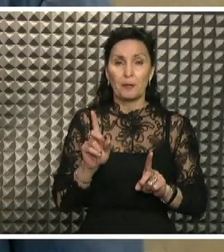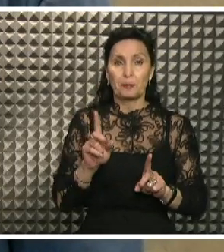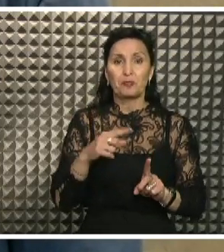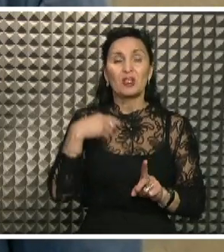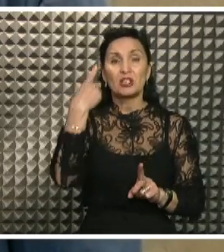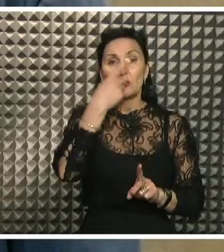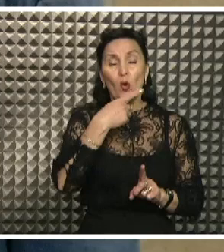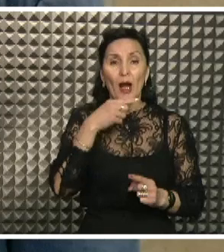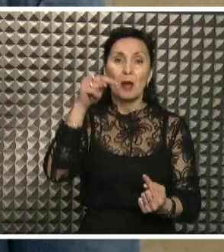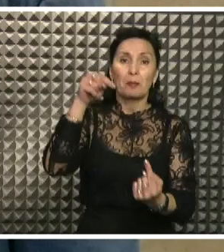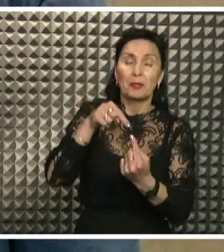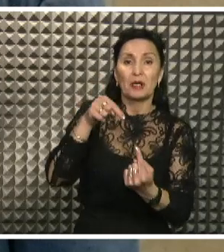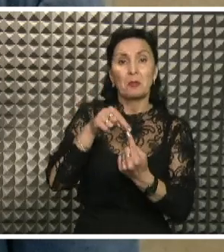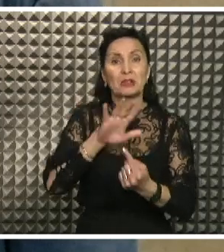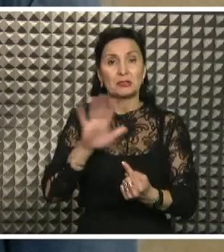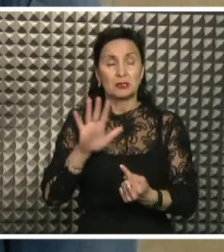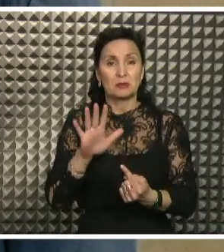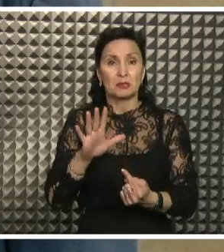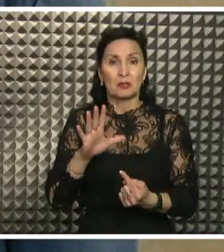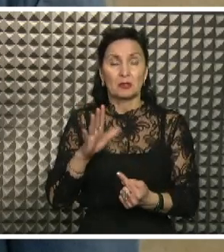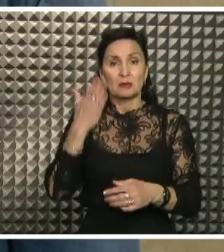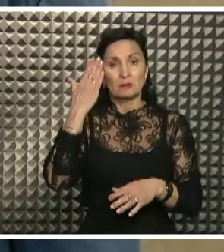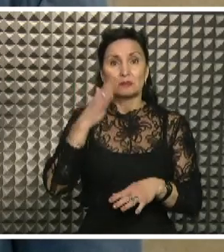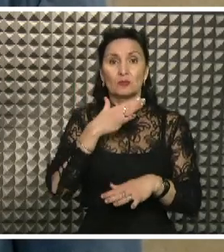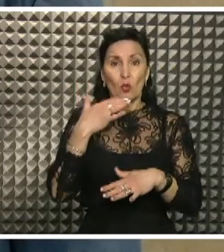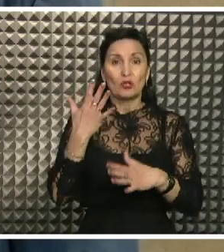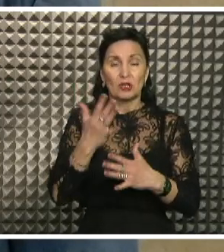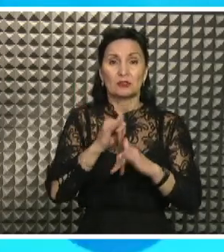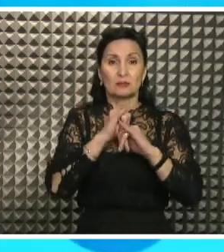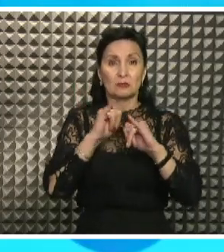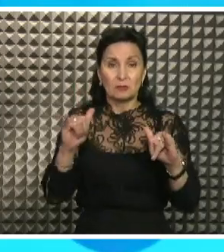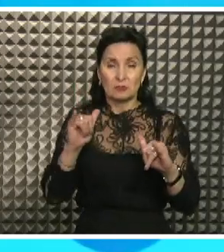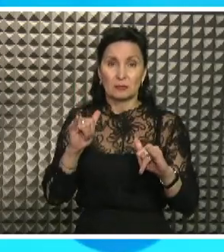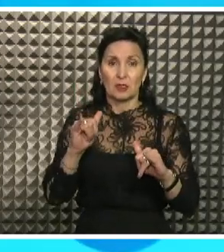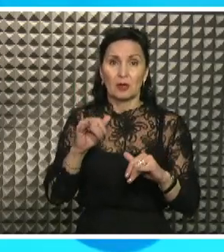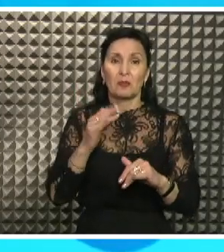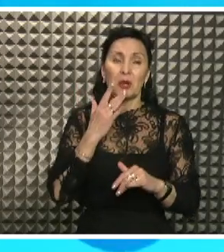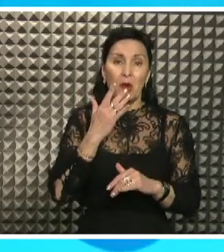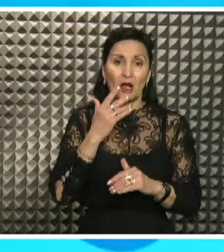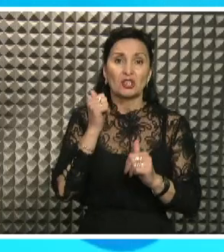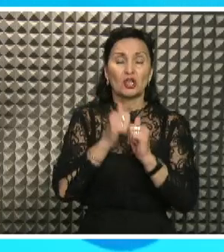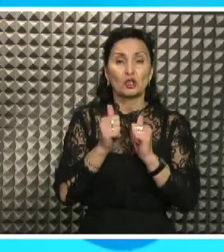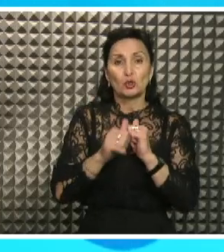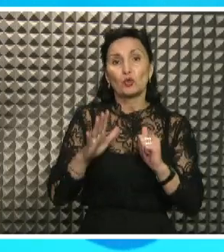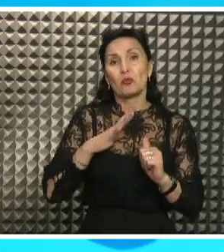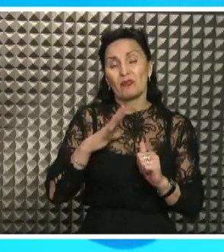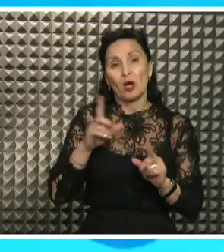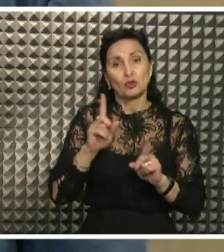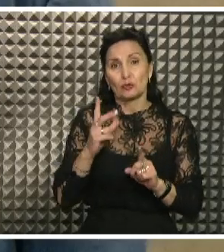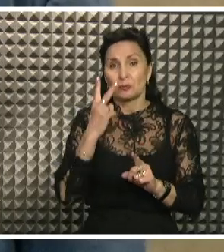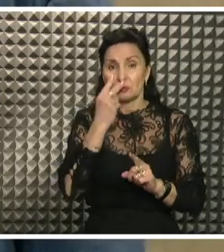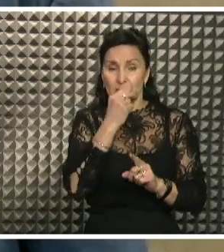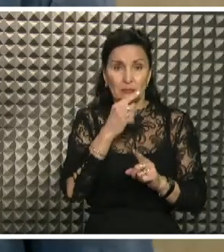индивидуальная переносимость. Потому что, да, Назанекс, он, в принципе, самый распространенный такой брендовый препарат. Но зачастую бывает и он тоже может